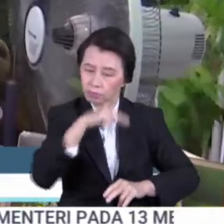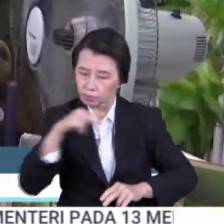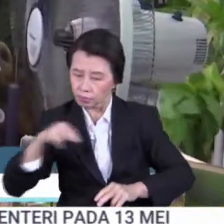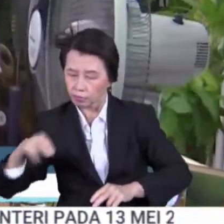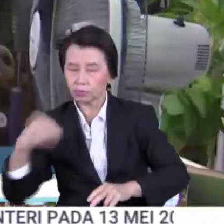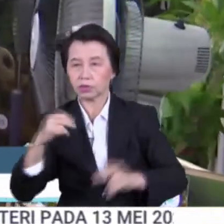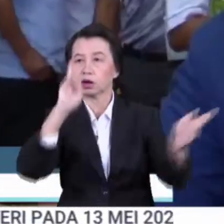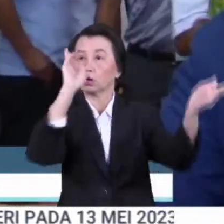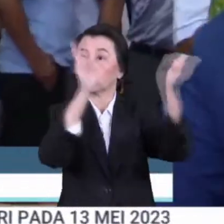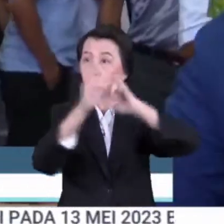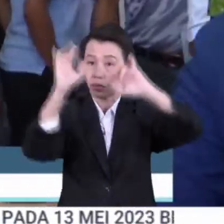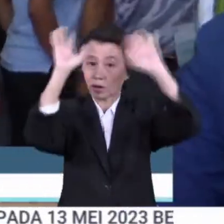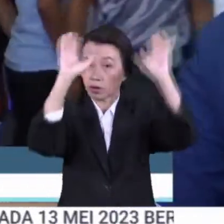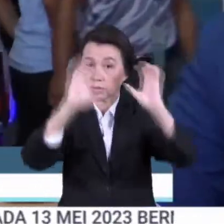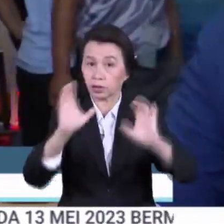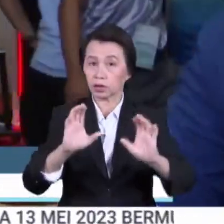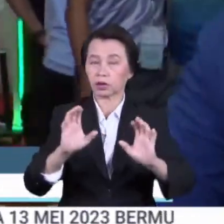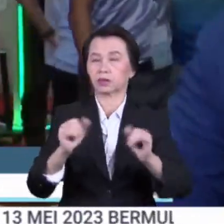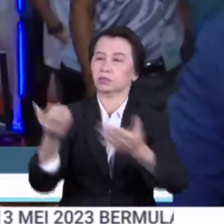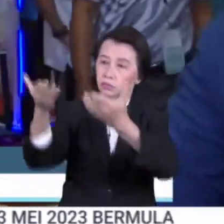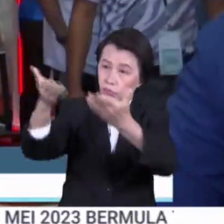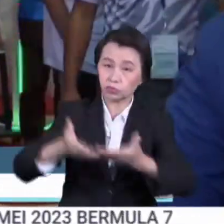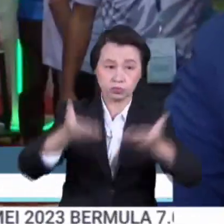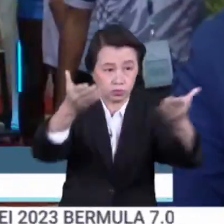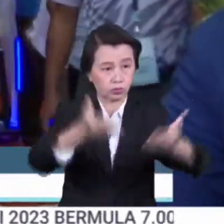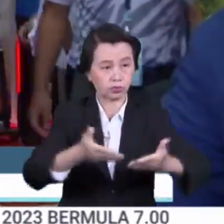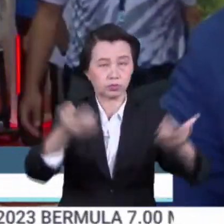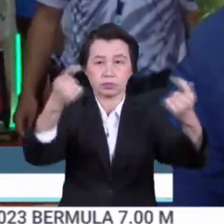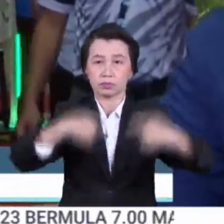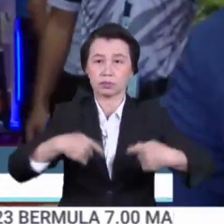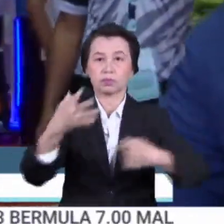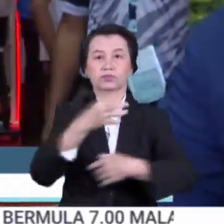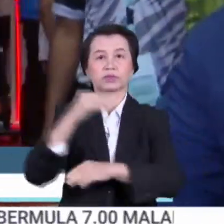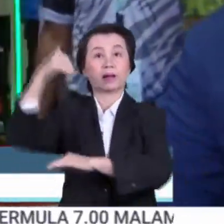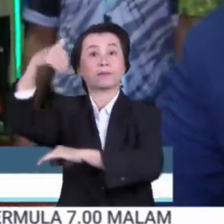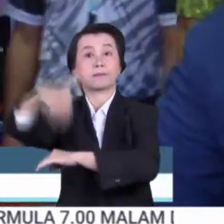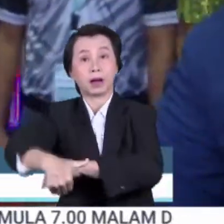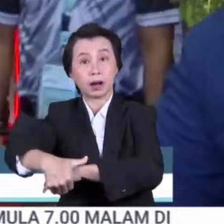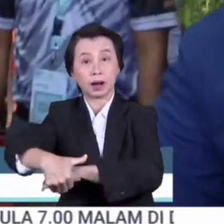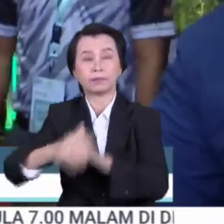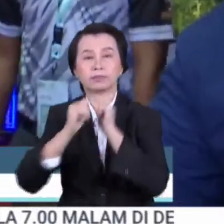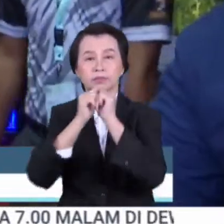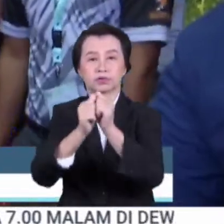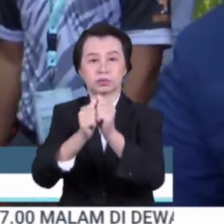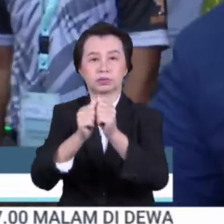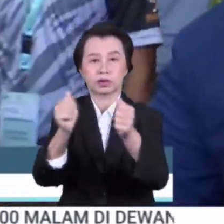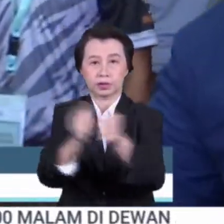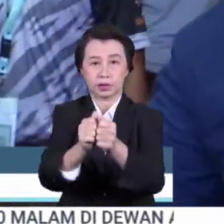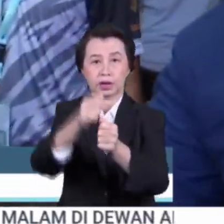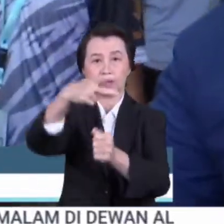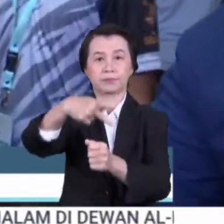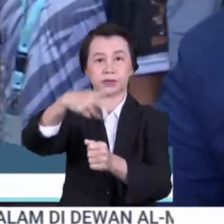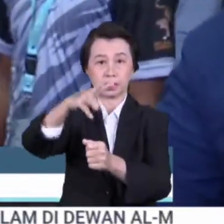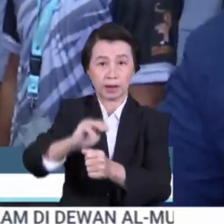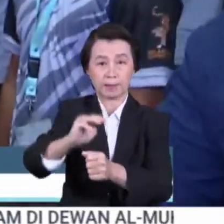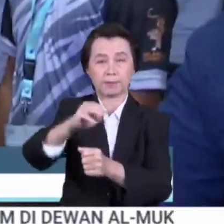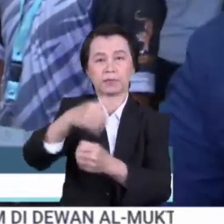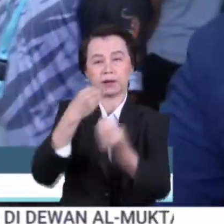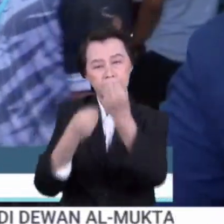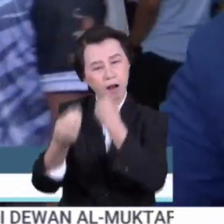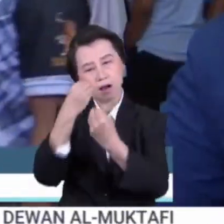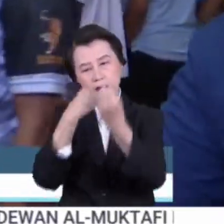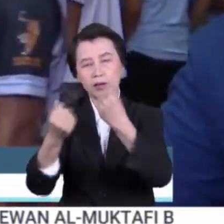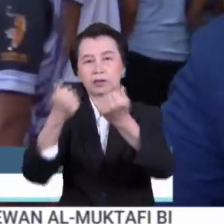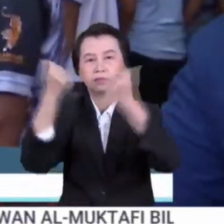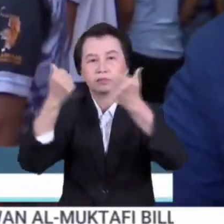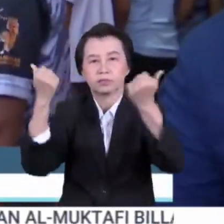perubahan iklim. Jadi kita jemput datang dan kemudian malam mereka boleh bersama-sama dengan PM, boleh makan juadah raya